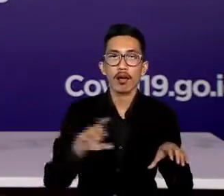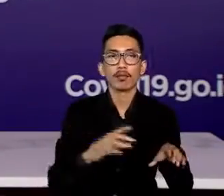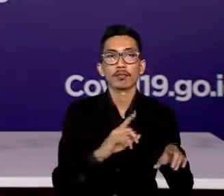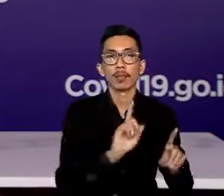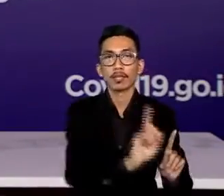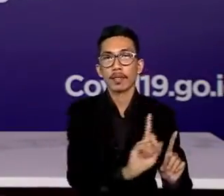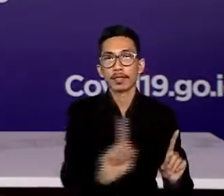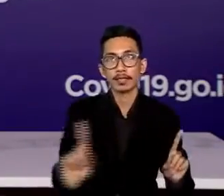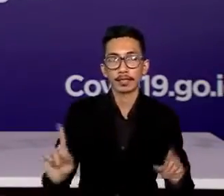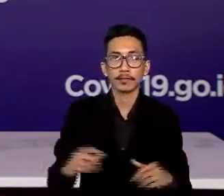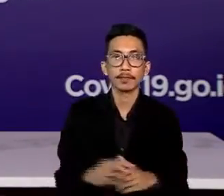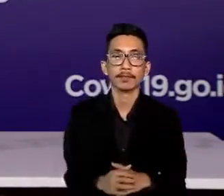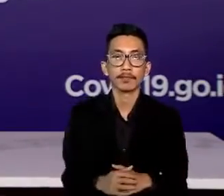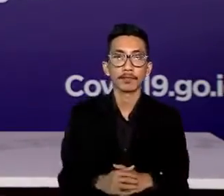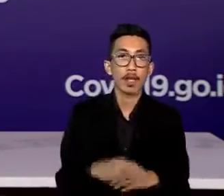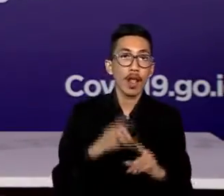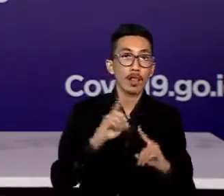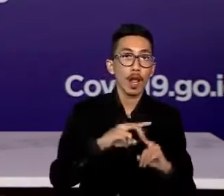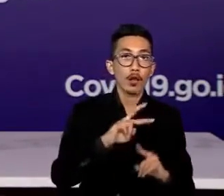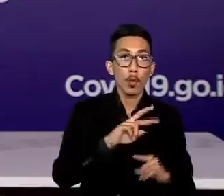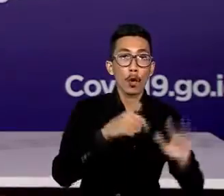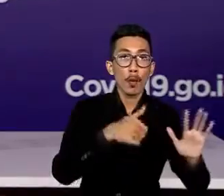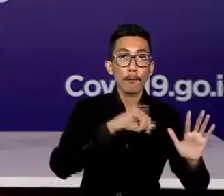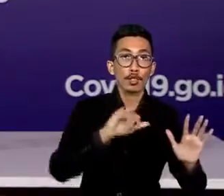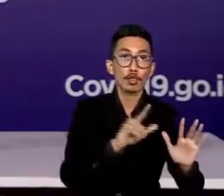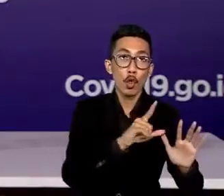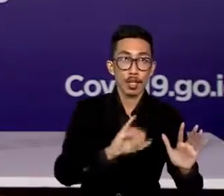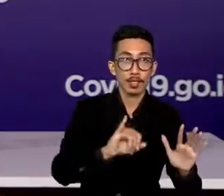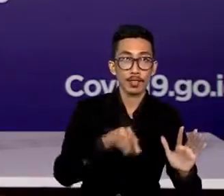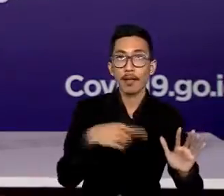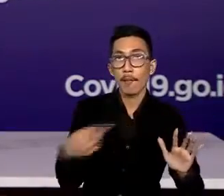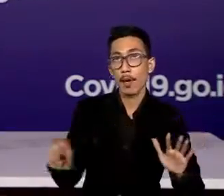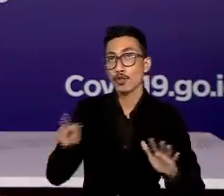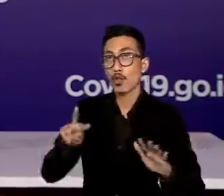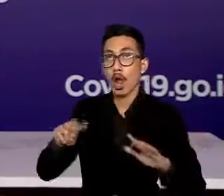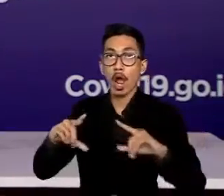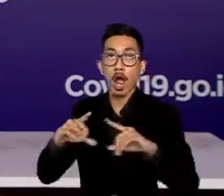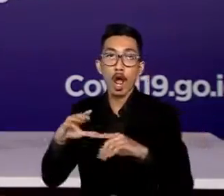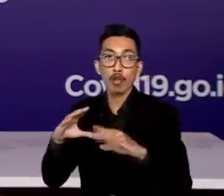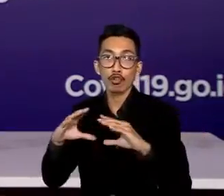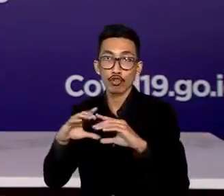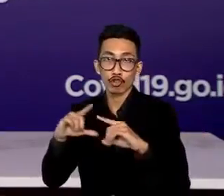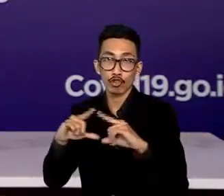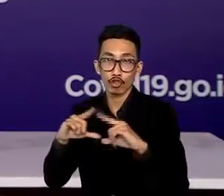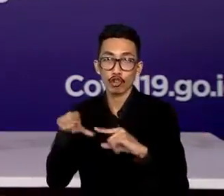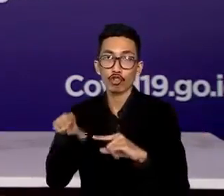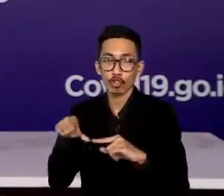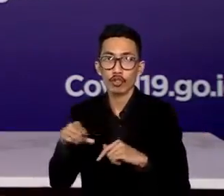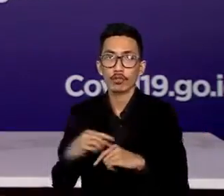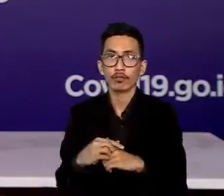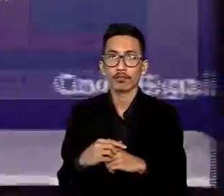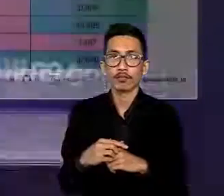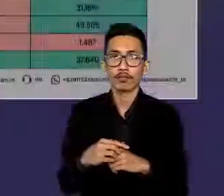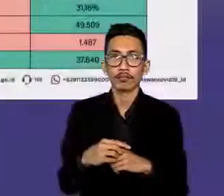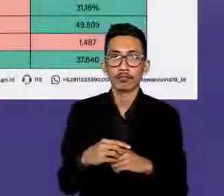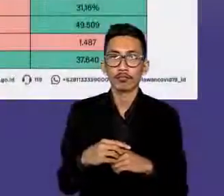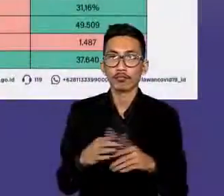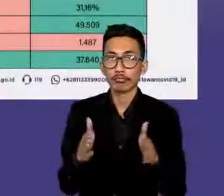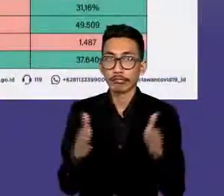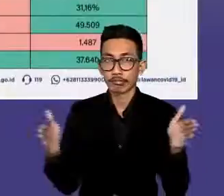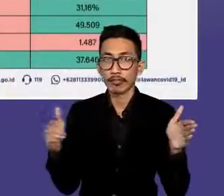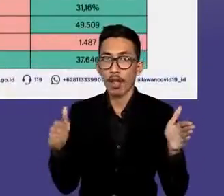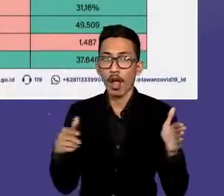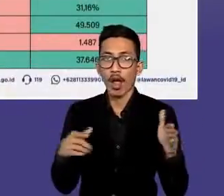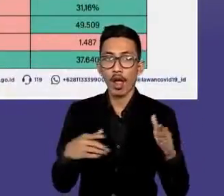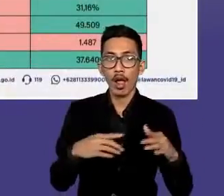perpanjangan yang berlaku tanggal 26 Juli sampai dengan 2 Agustus ini dilakukan semata-mata mencegah